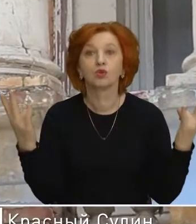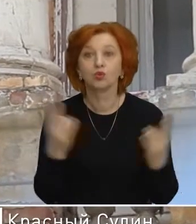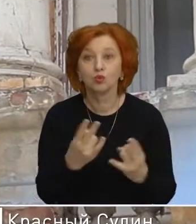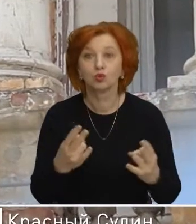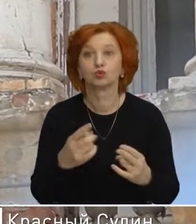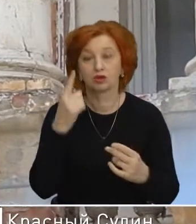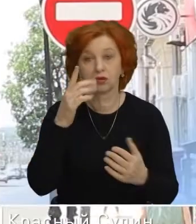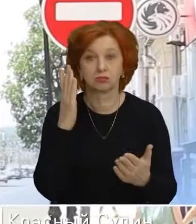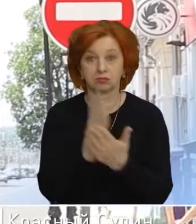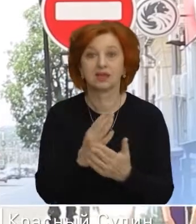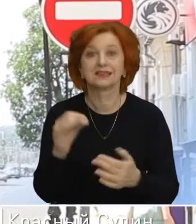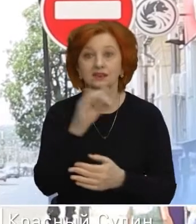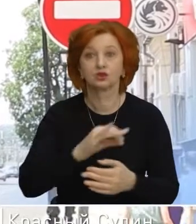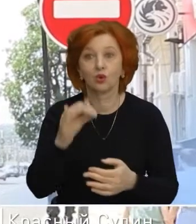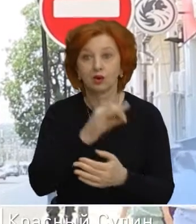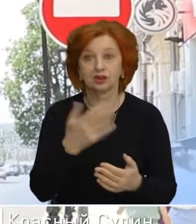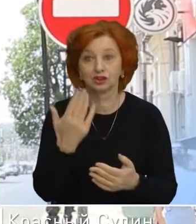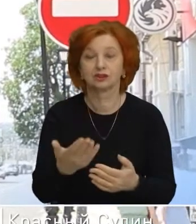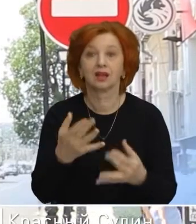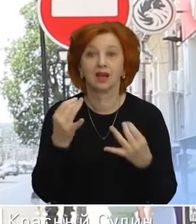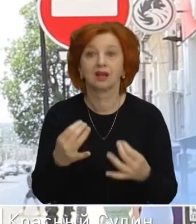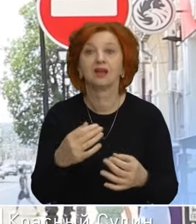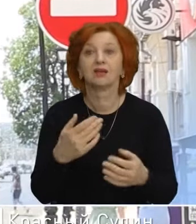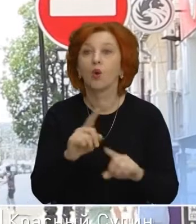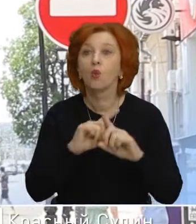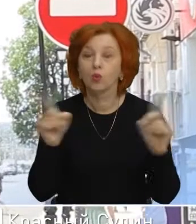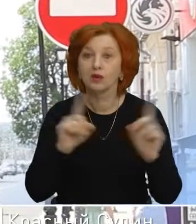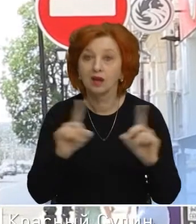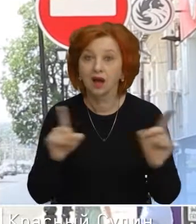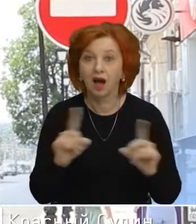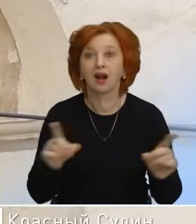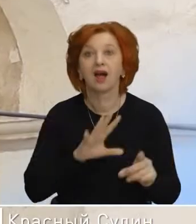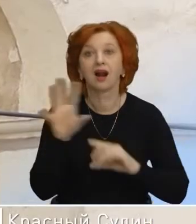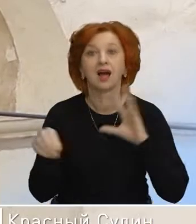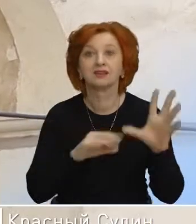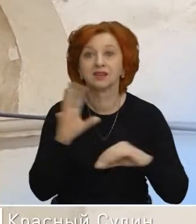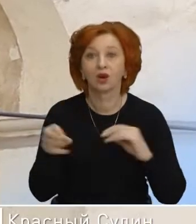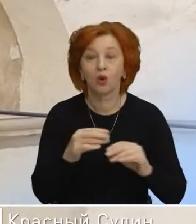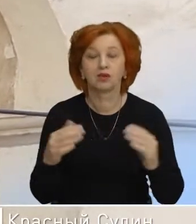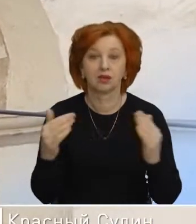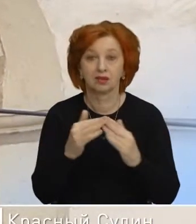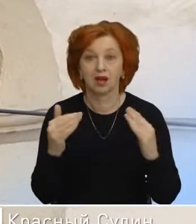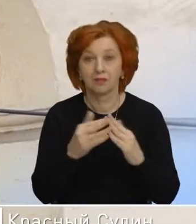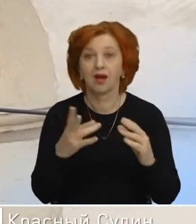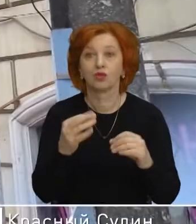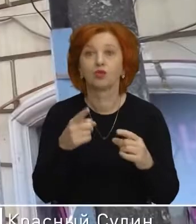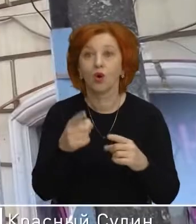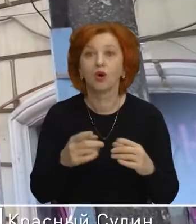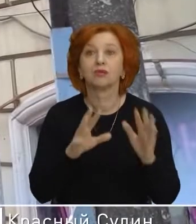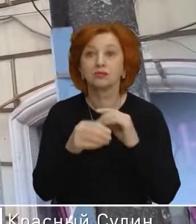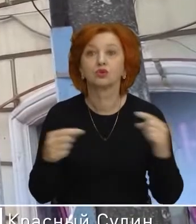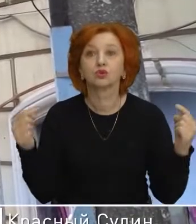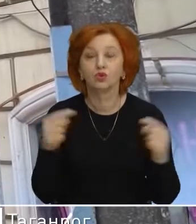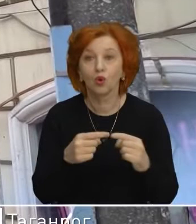объектами культурного наследия. И большой проблемой являются уникальные расселенные аварийные многоквартирные дома, снести которые